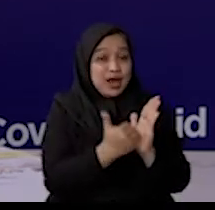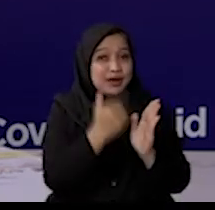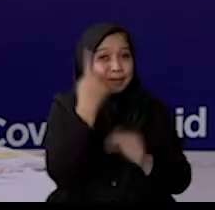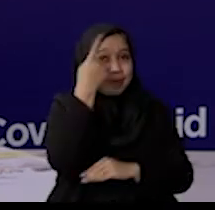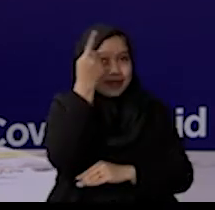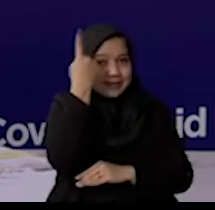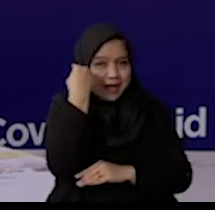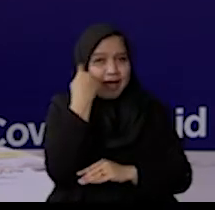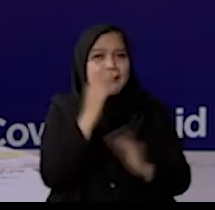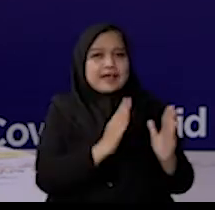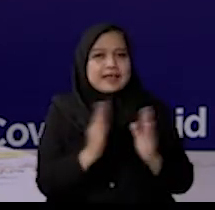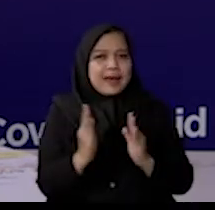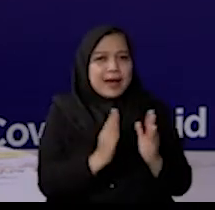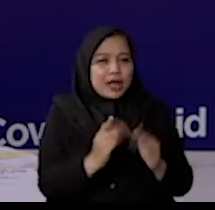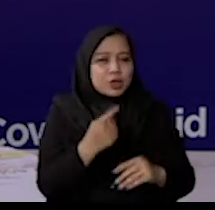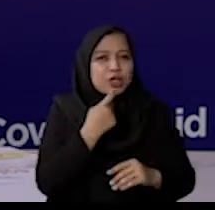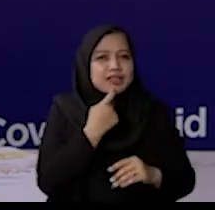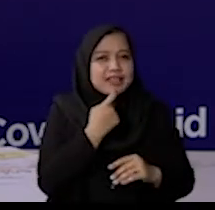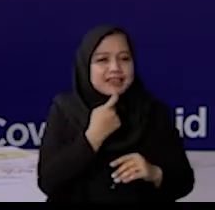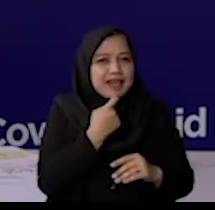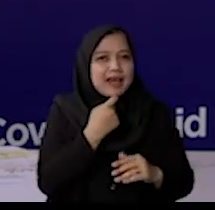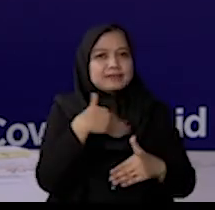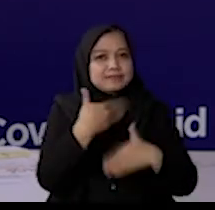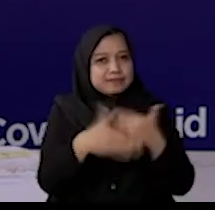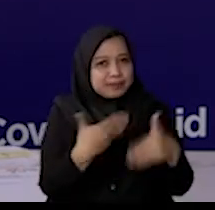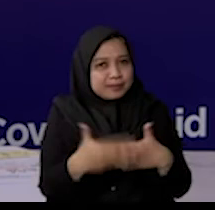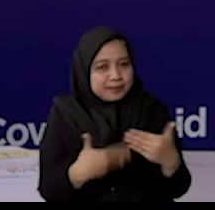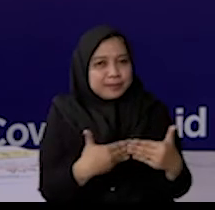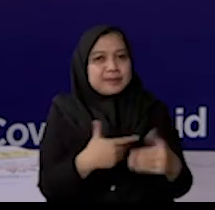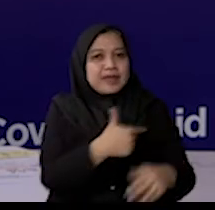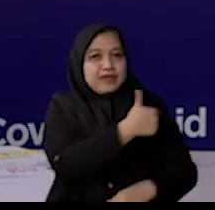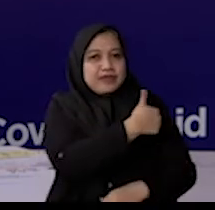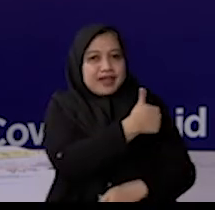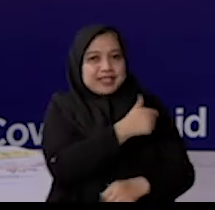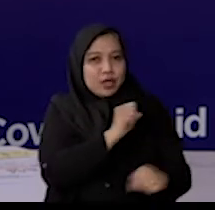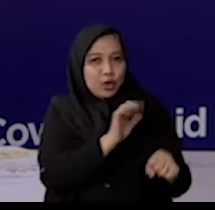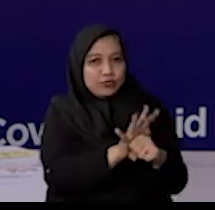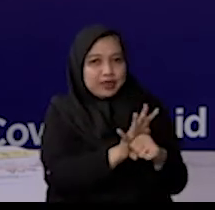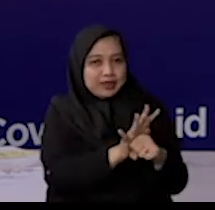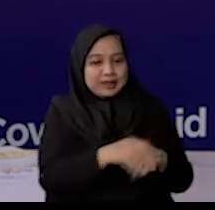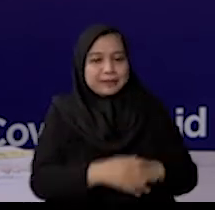mengatur pengadaan dan pelaksanaan vaksinasi COVID-19.